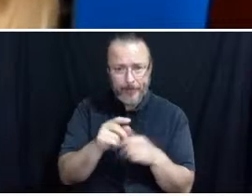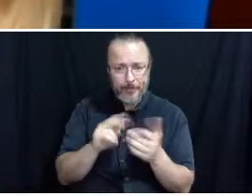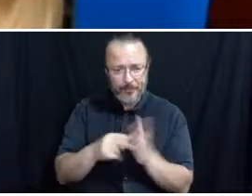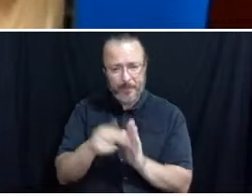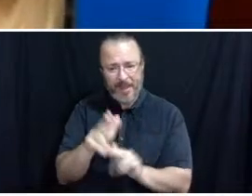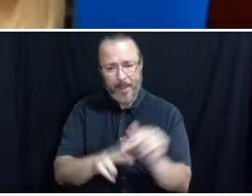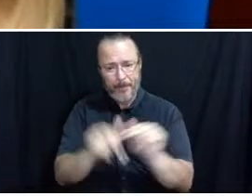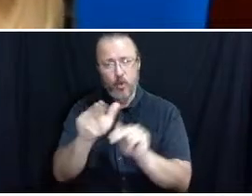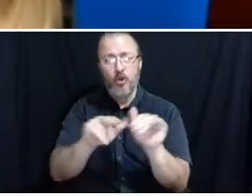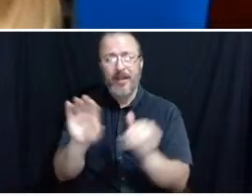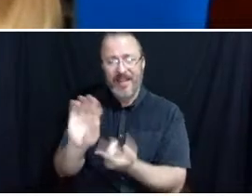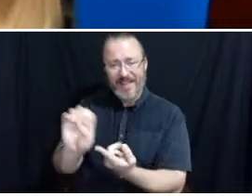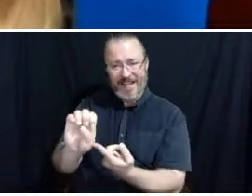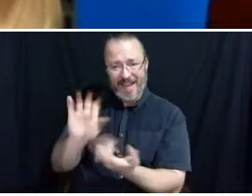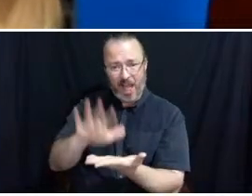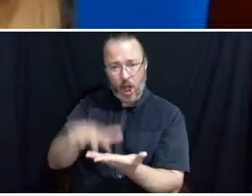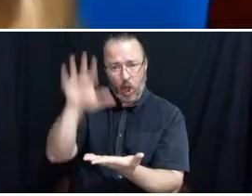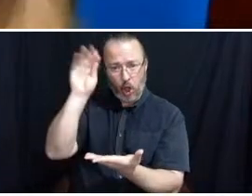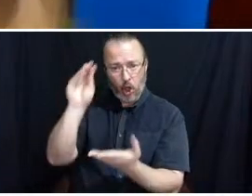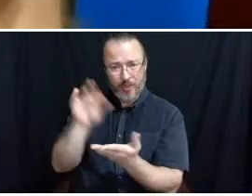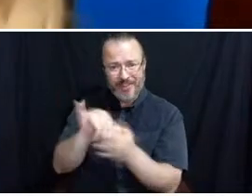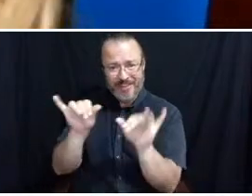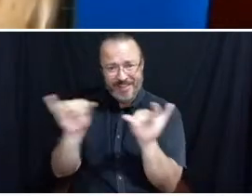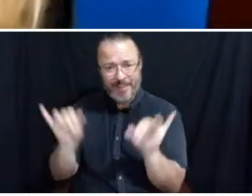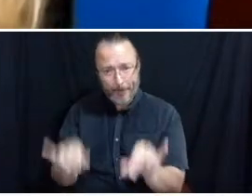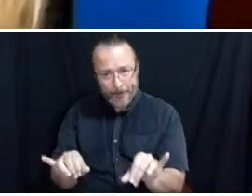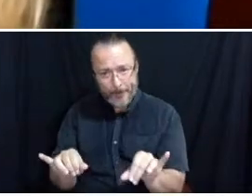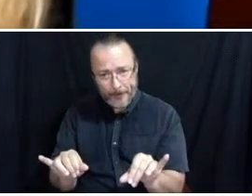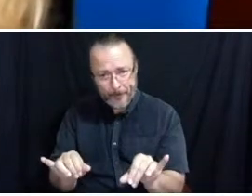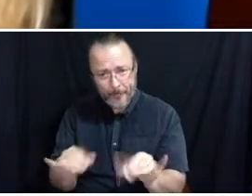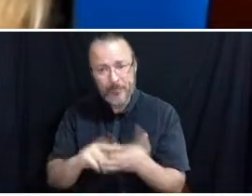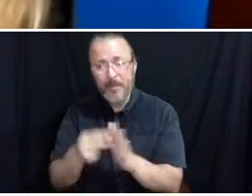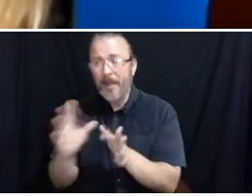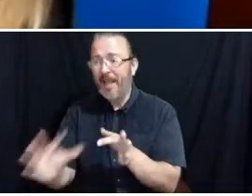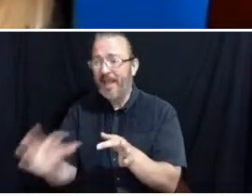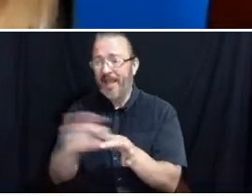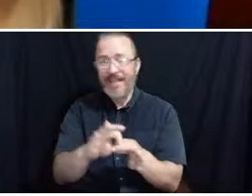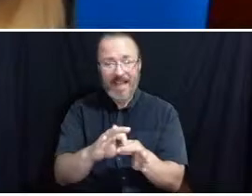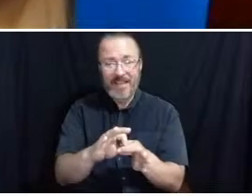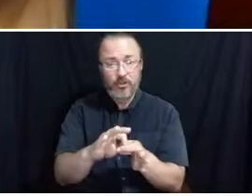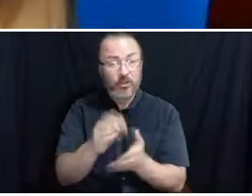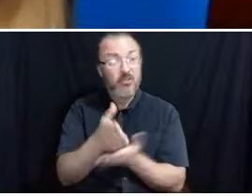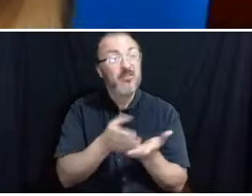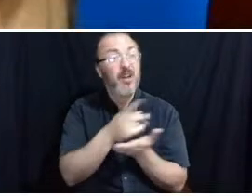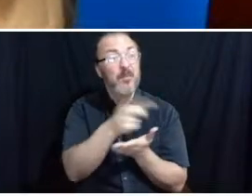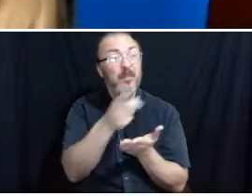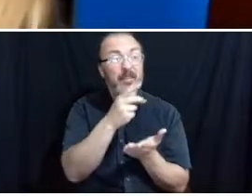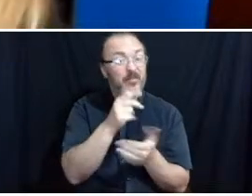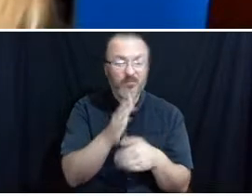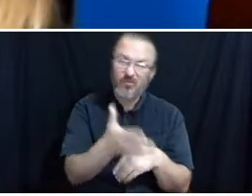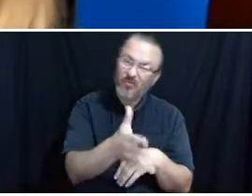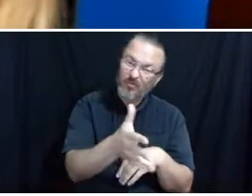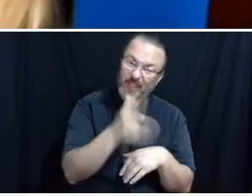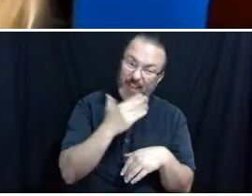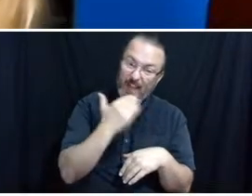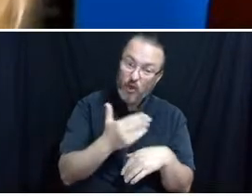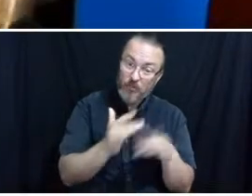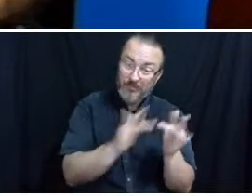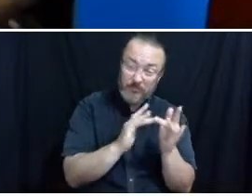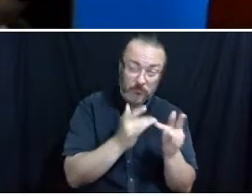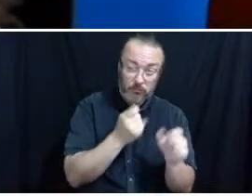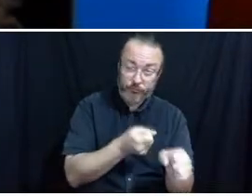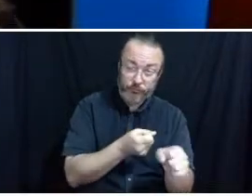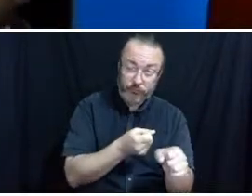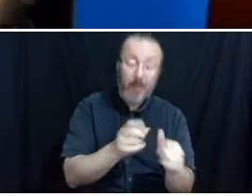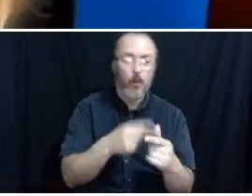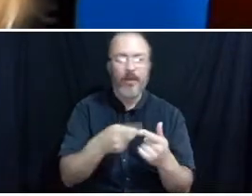développer les systèmes de téléenseignement, notamment lorsque la connectivité n'est pas très bonne. Nous essayons d'appuyer